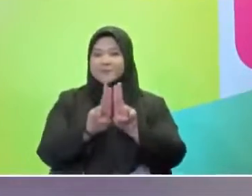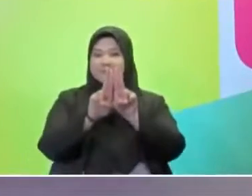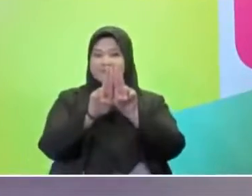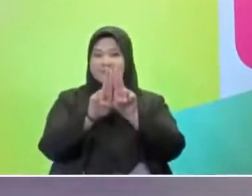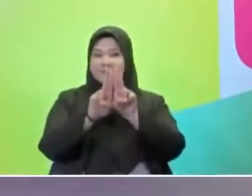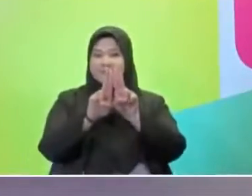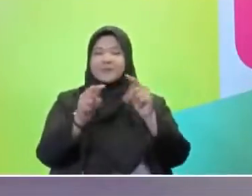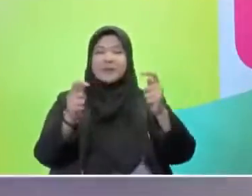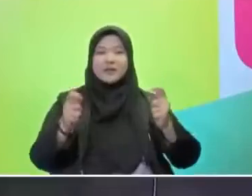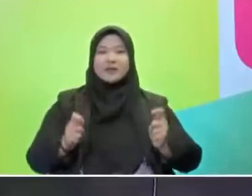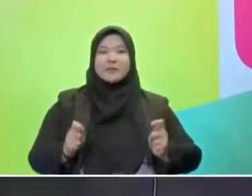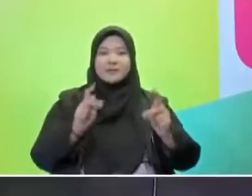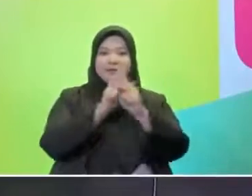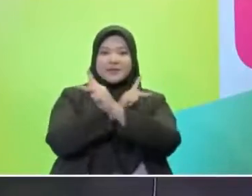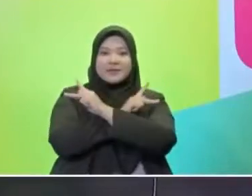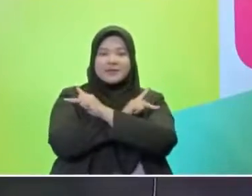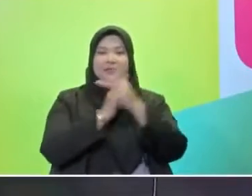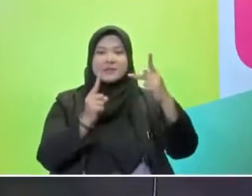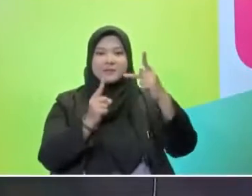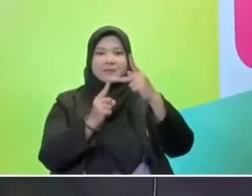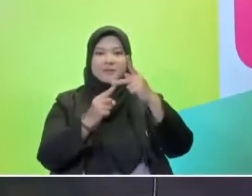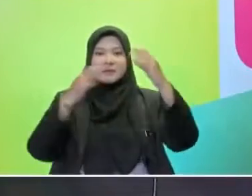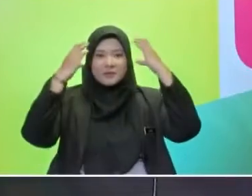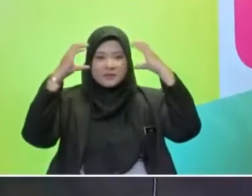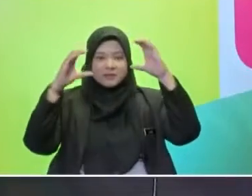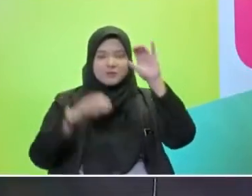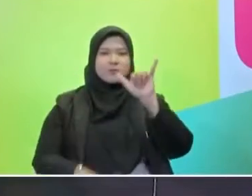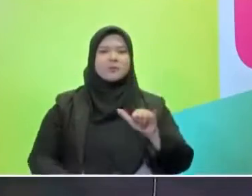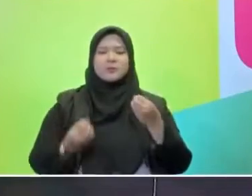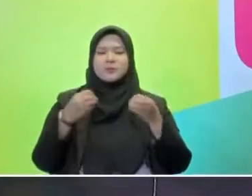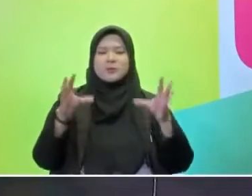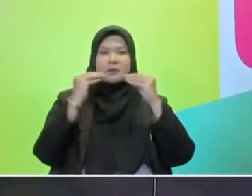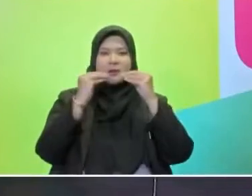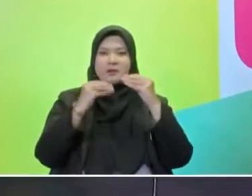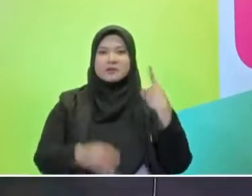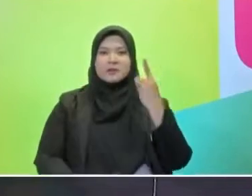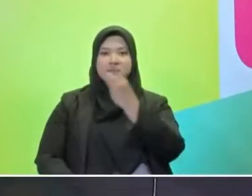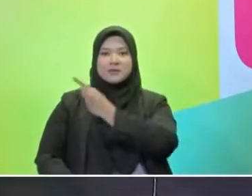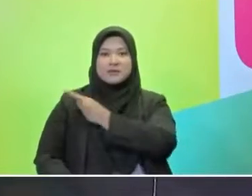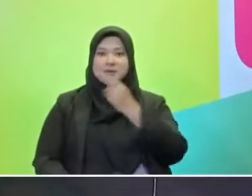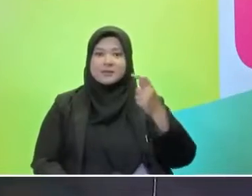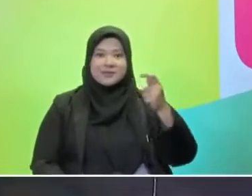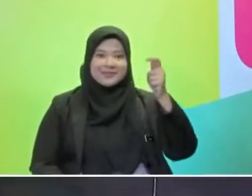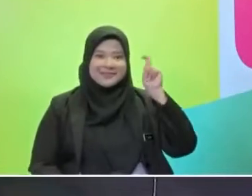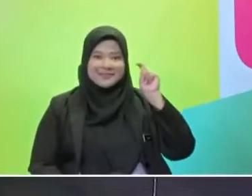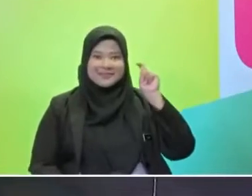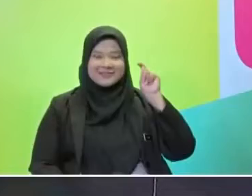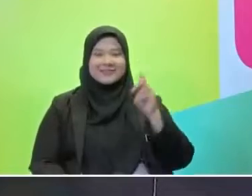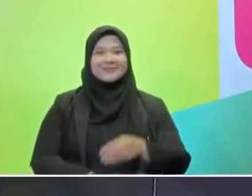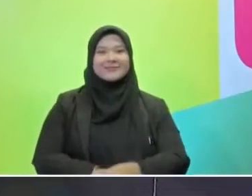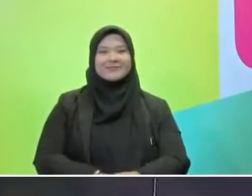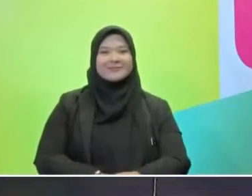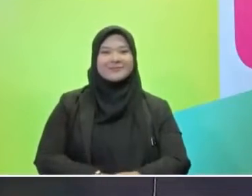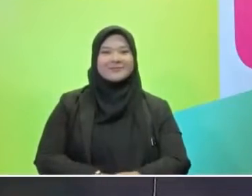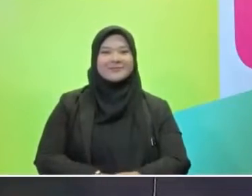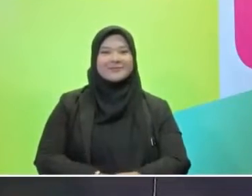hari ini iaitu Cikgu Rosyahidah Zulkifli yang merupakan Ketua Panitia Sains dari Sekolah Kebangsaan Pendidikan Khas Kuantan, Kuantan